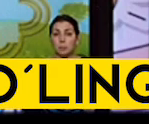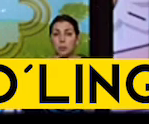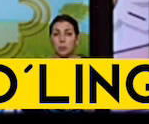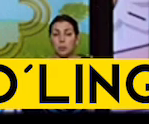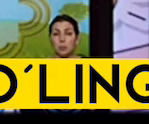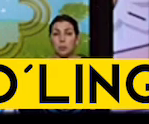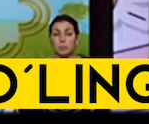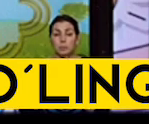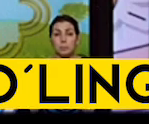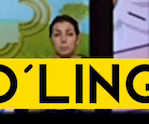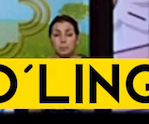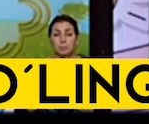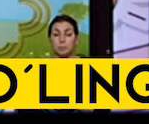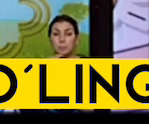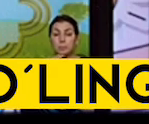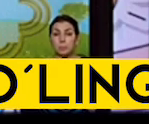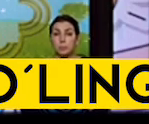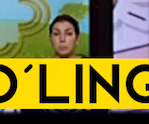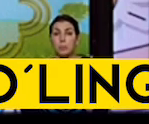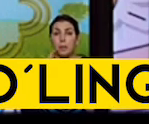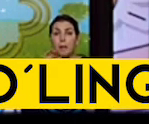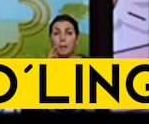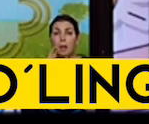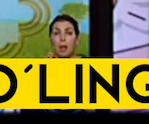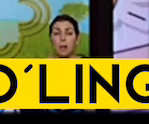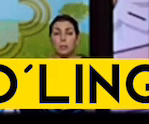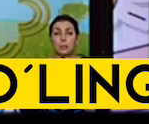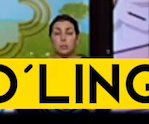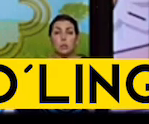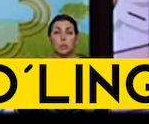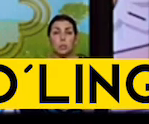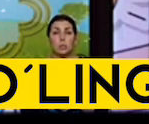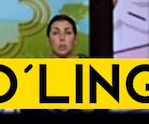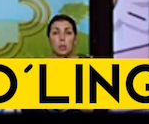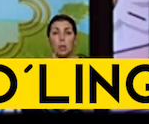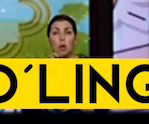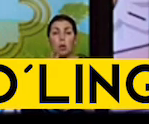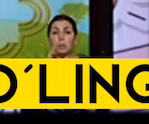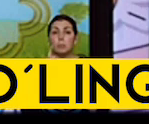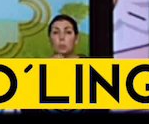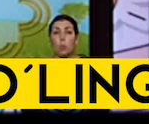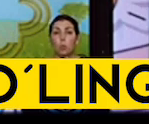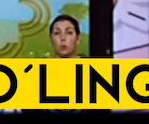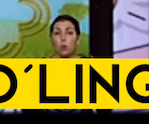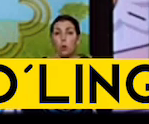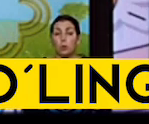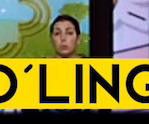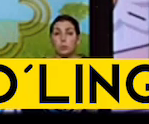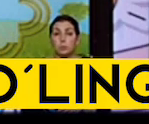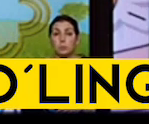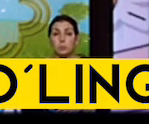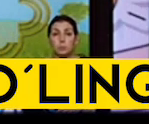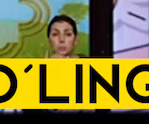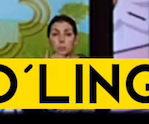Topshiriqqa diqqat qiling. Davlat nima uchun dehqonning uyida qolishga ahd qildi?